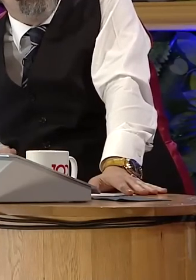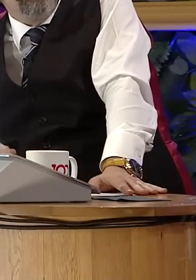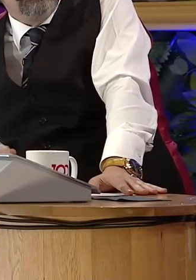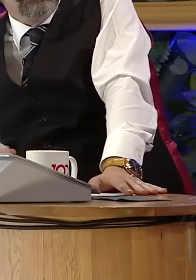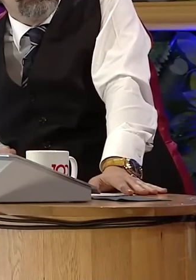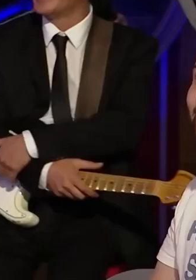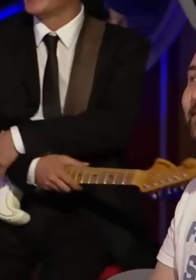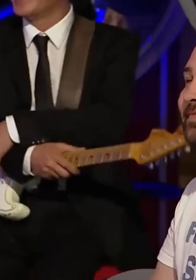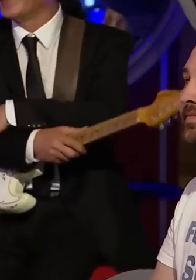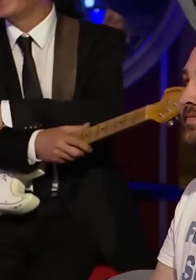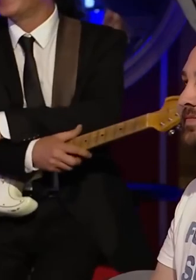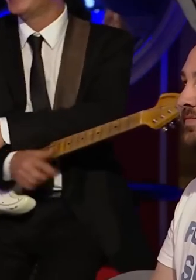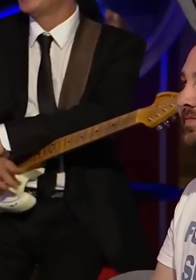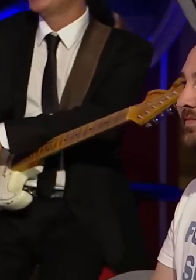ifadesi.